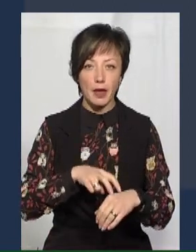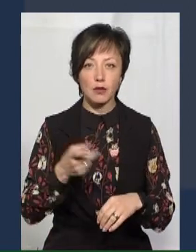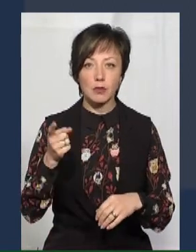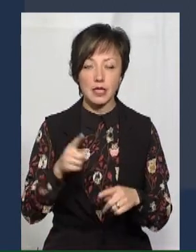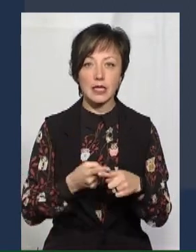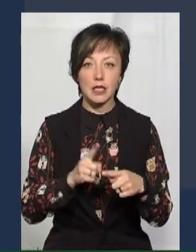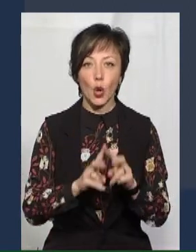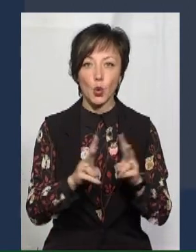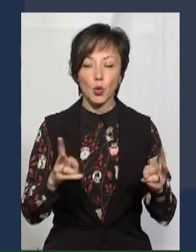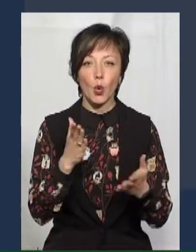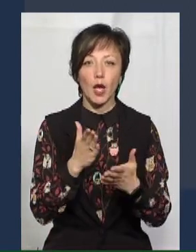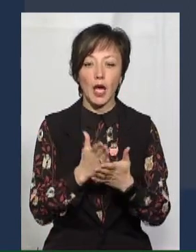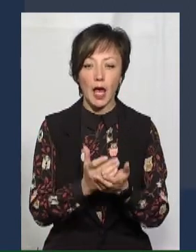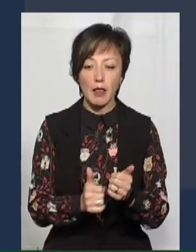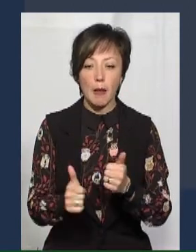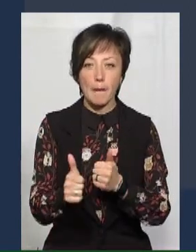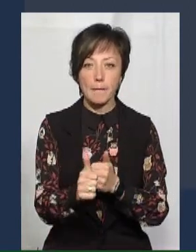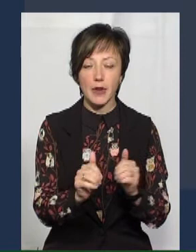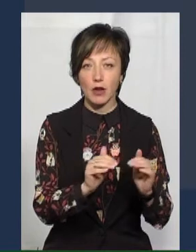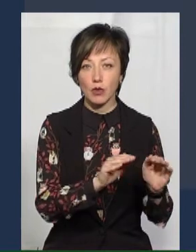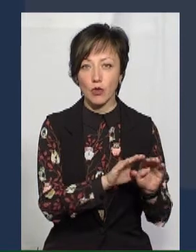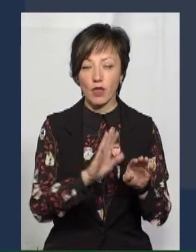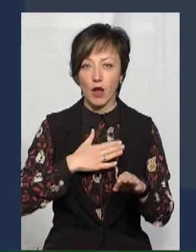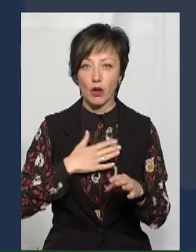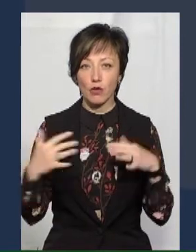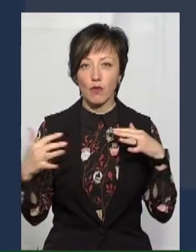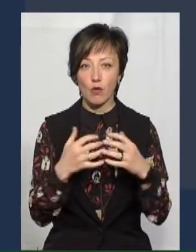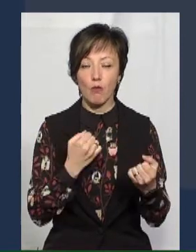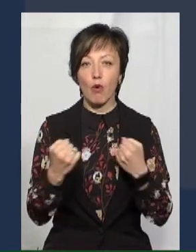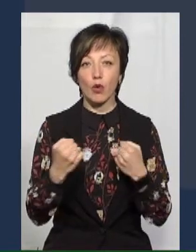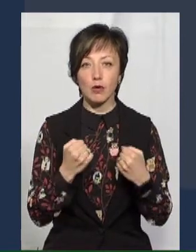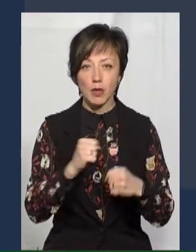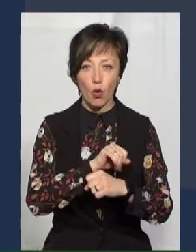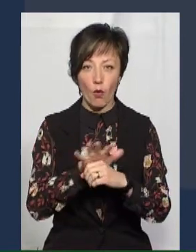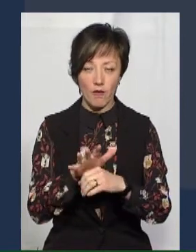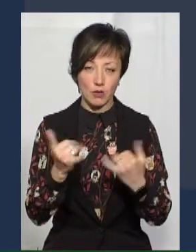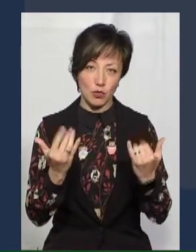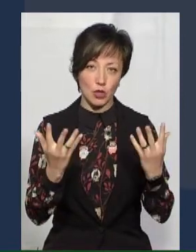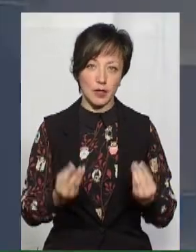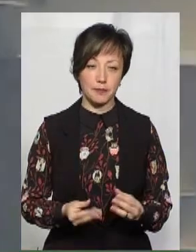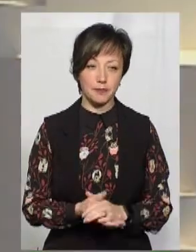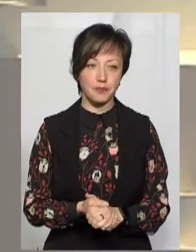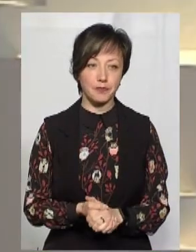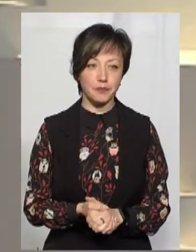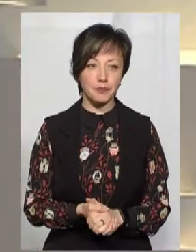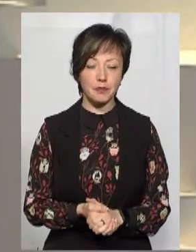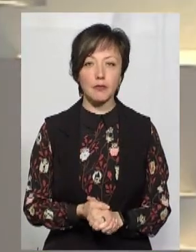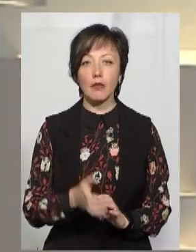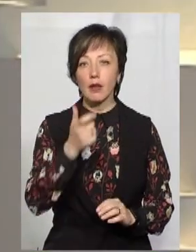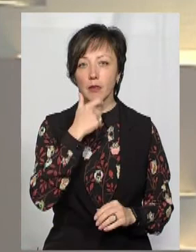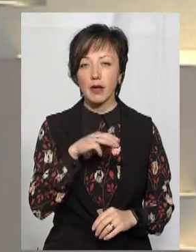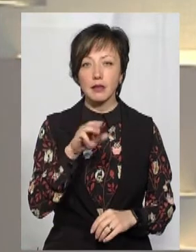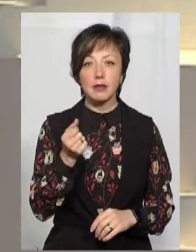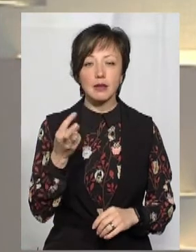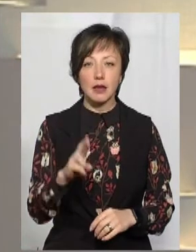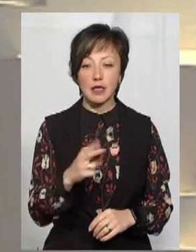що це ті, хто є на передовій нашого фронту в боротьбі з ковід на сьогоднішній день. Тетяно, і в